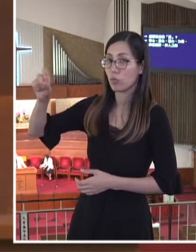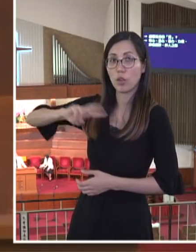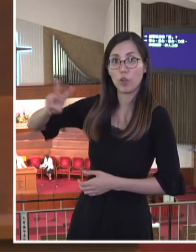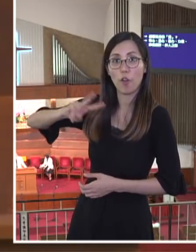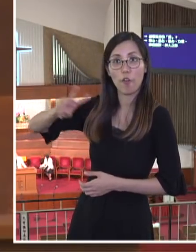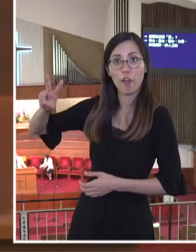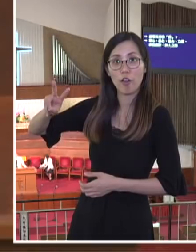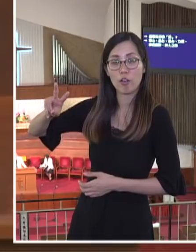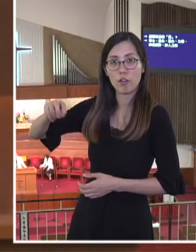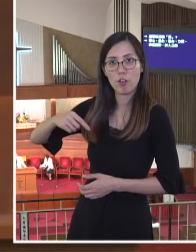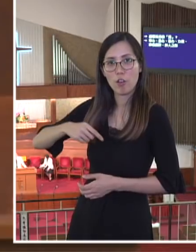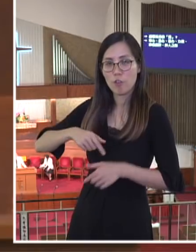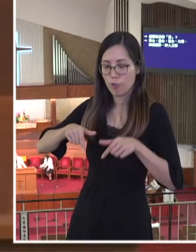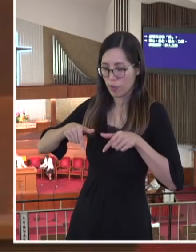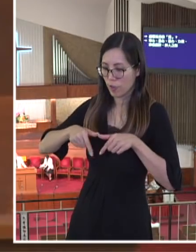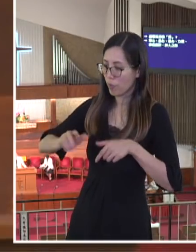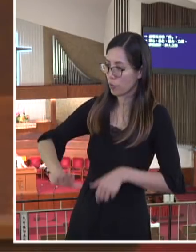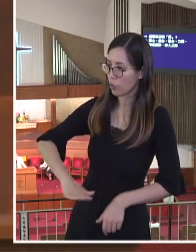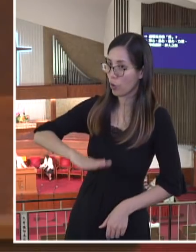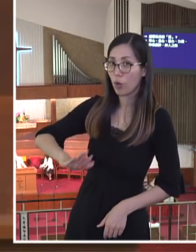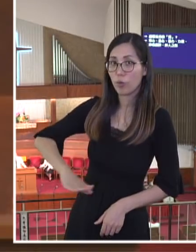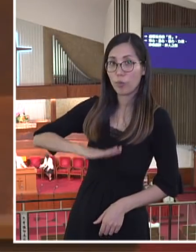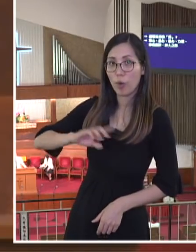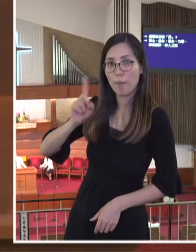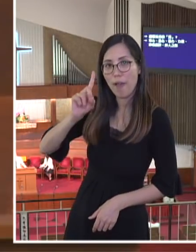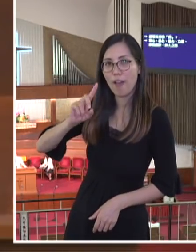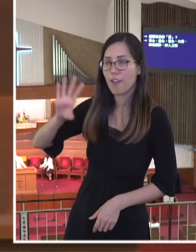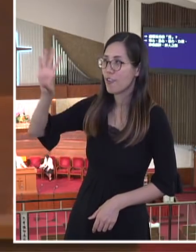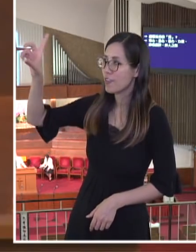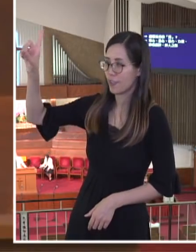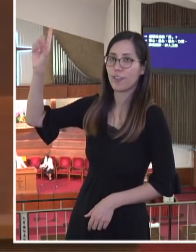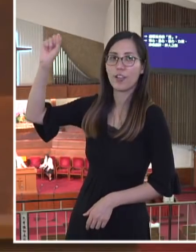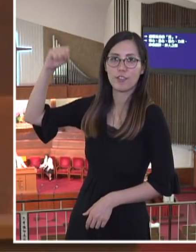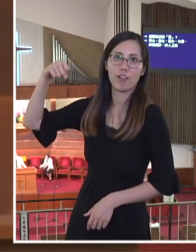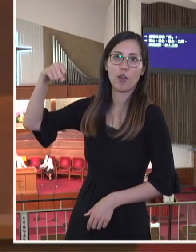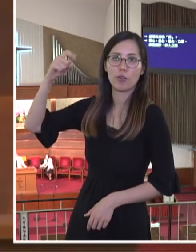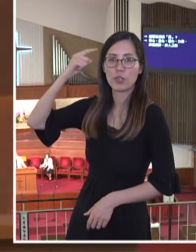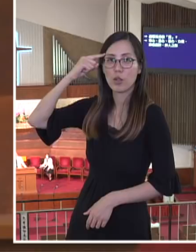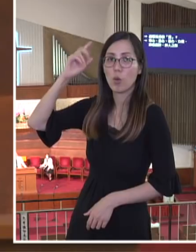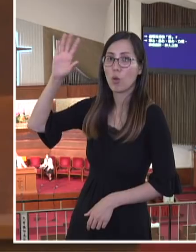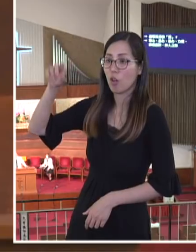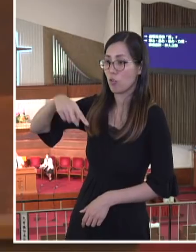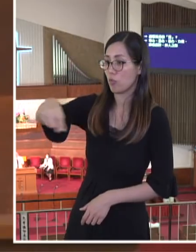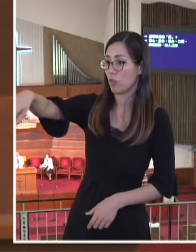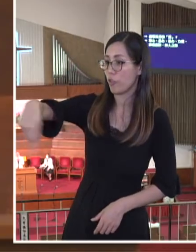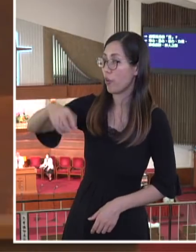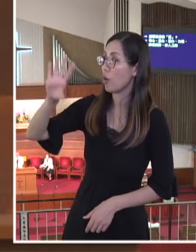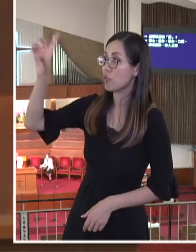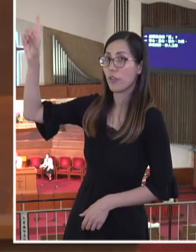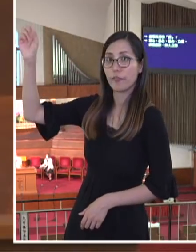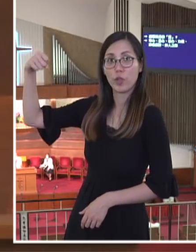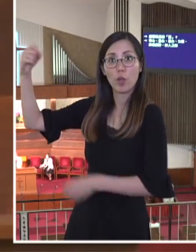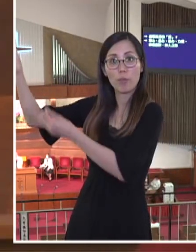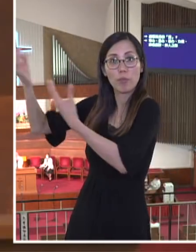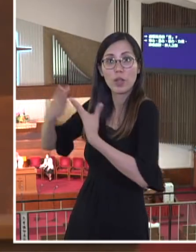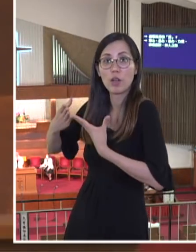是神的应许，是他自己紧紧的捉住。他知道神应许了这块地给他，他就将这个摆在